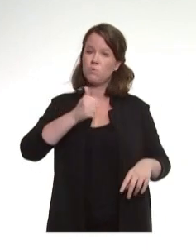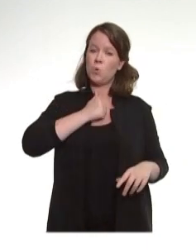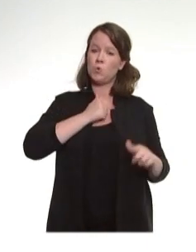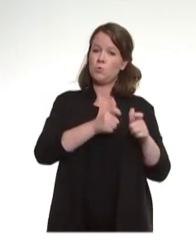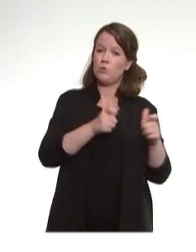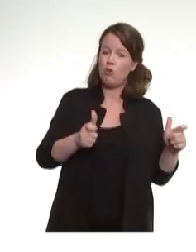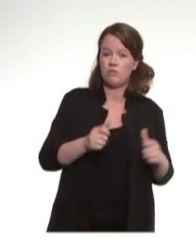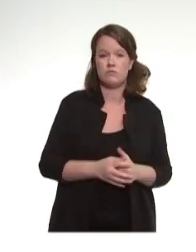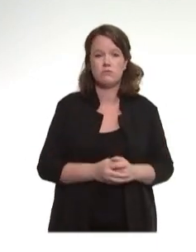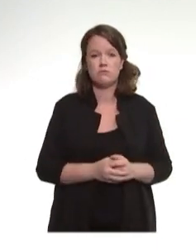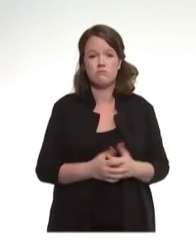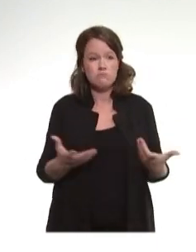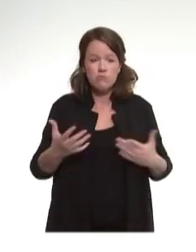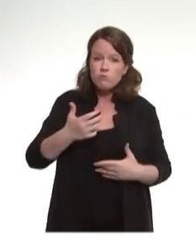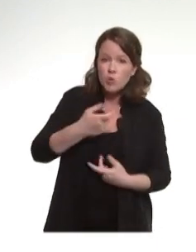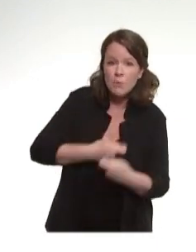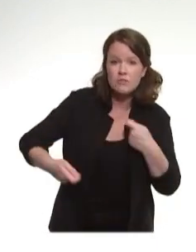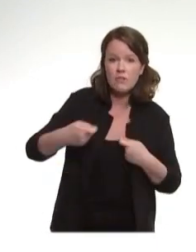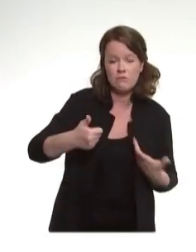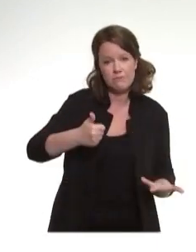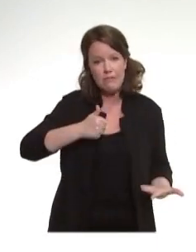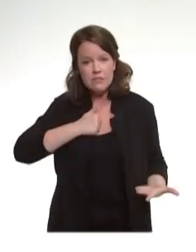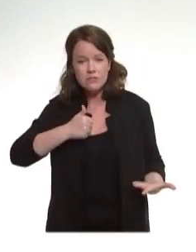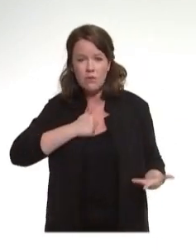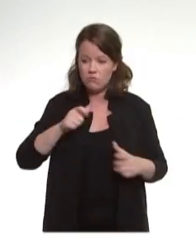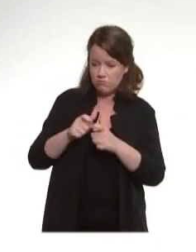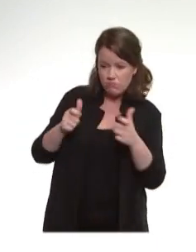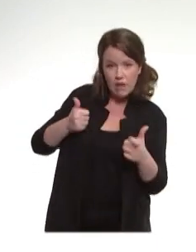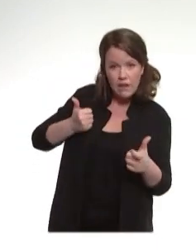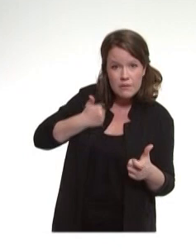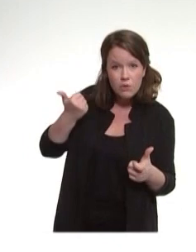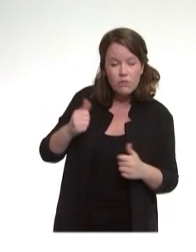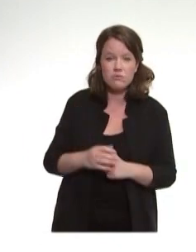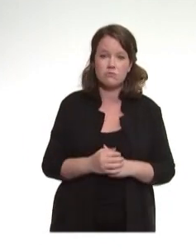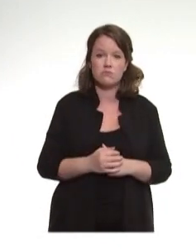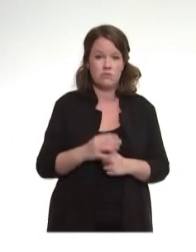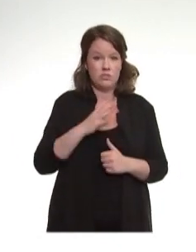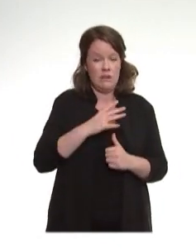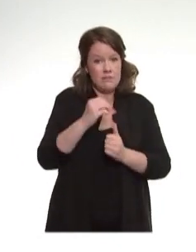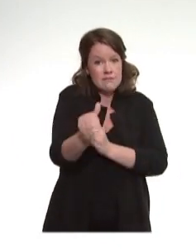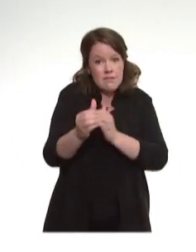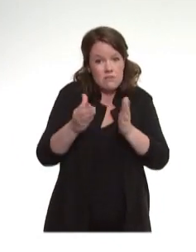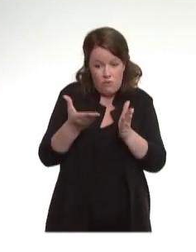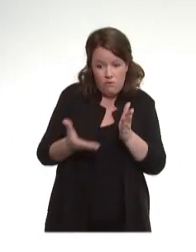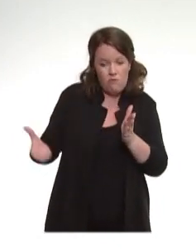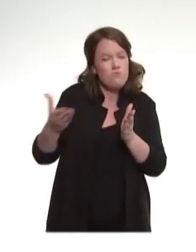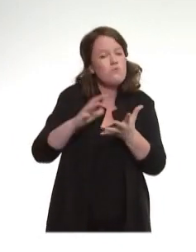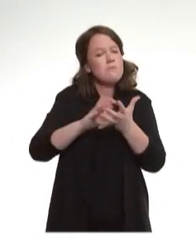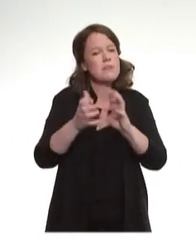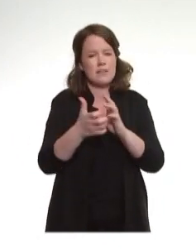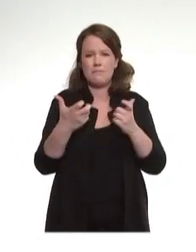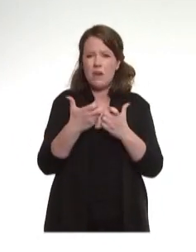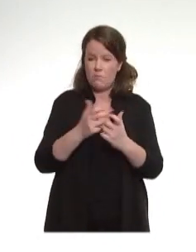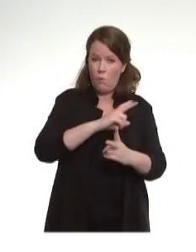d'indépendants en particulier dans les secteurs qui sont les plus touchés par les conséquences de la crise l'hôtellerie la restauration